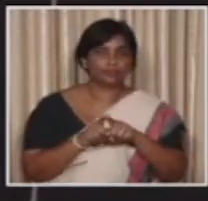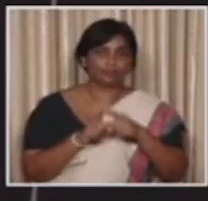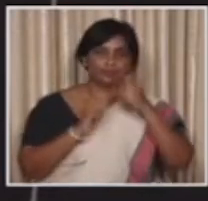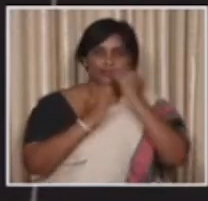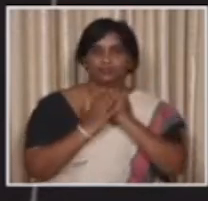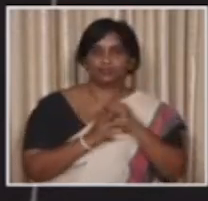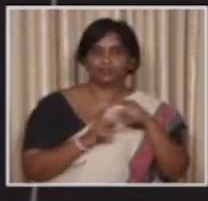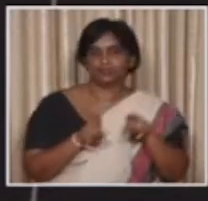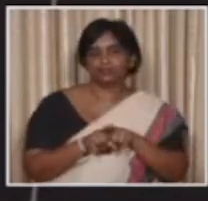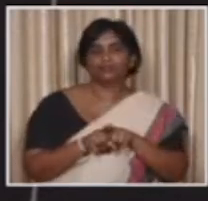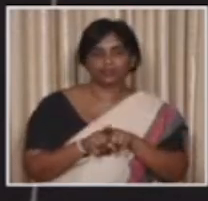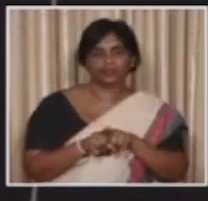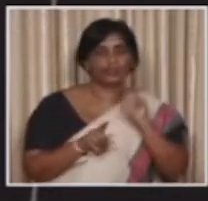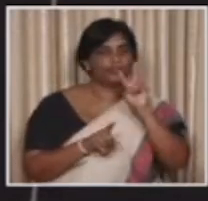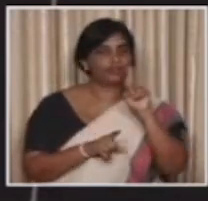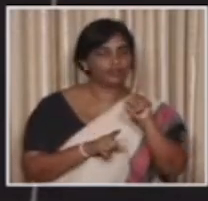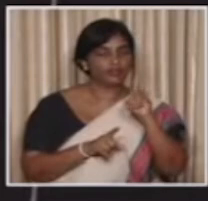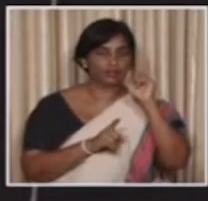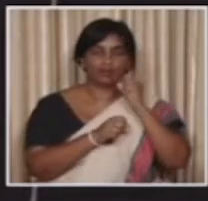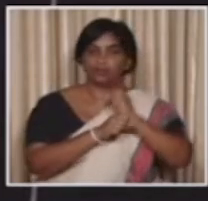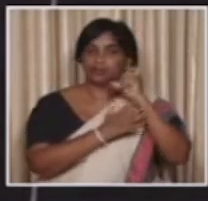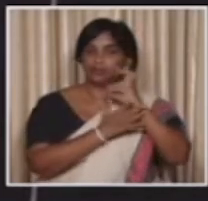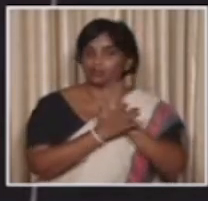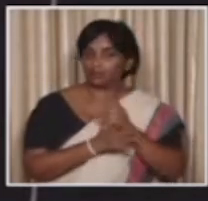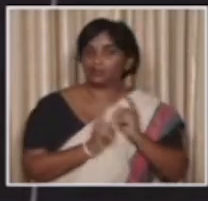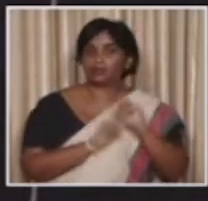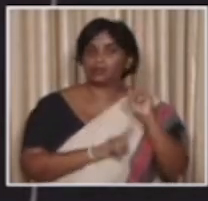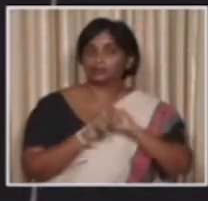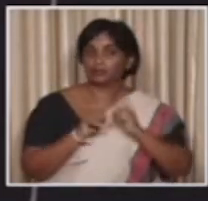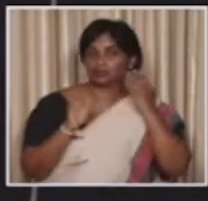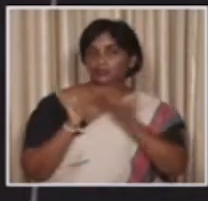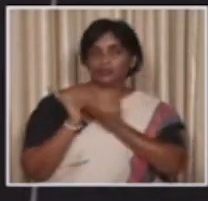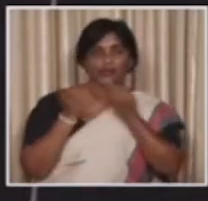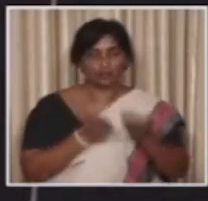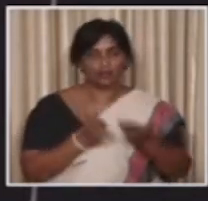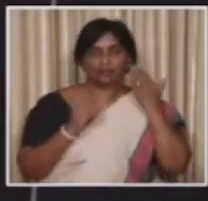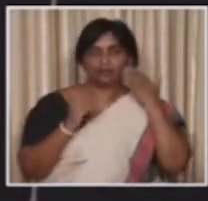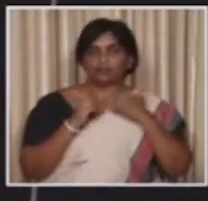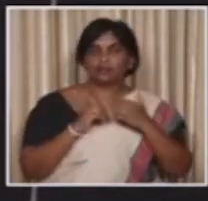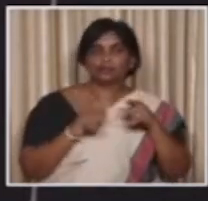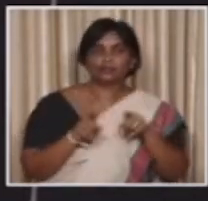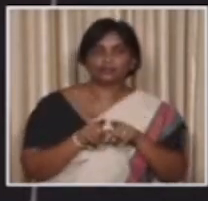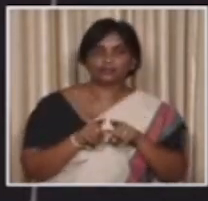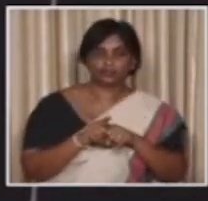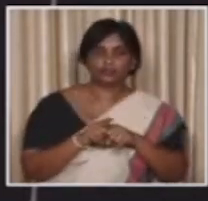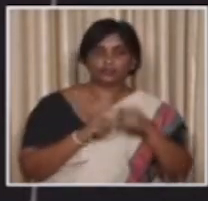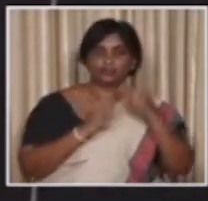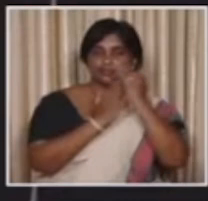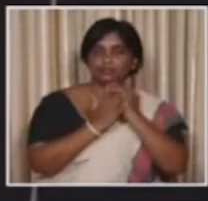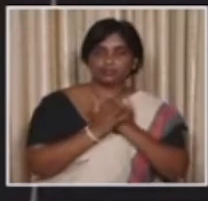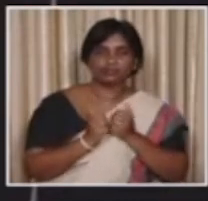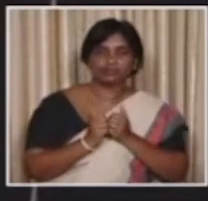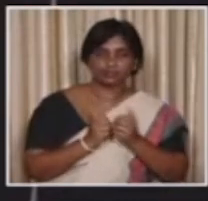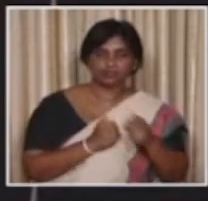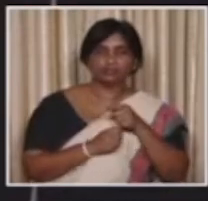හොඳයි. ඒ වගේම ඔබතුමා 21 වෙනි ආණ්ඩු ක්‍රම ව්‍යවස්ථාව මේ පාර්ලිමේන්තුවට ගෙනාවා. ගෙනල්ලා ඔබතුමා මේ ස්වාධීන කොමිෂන් සභාපත්